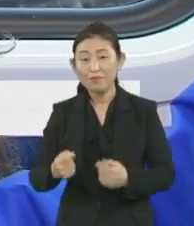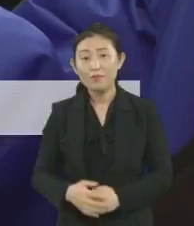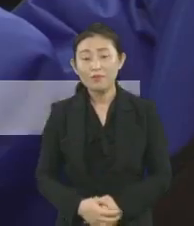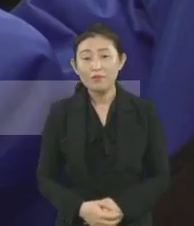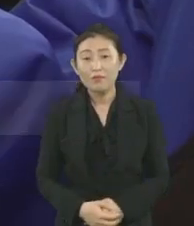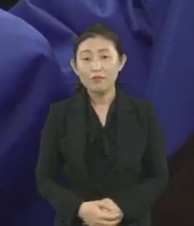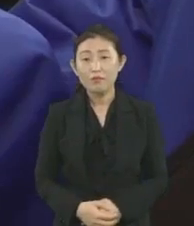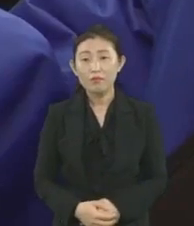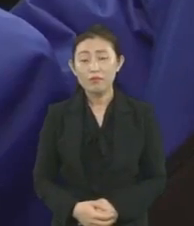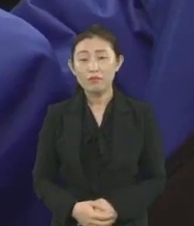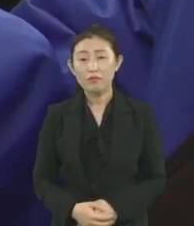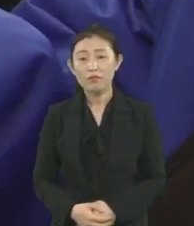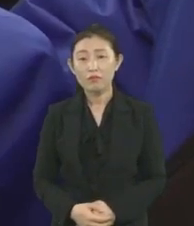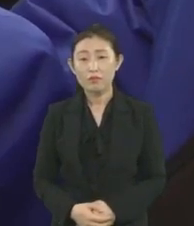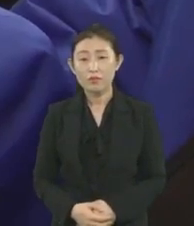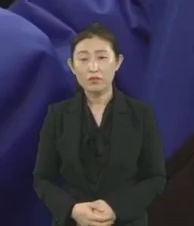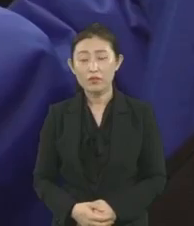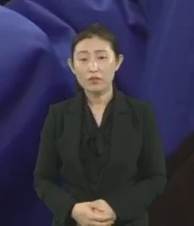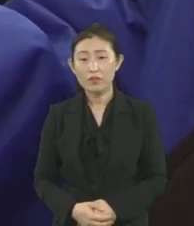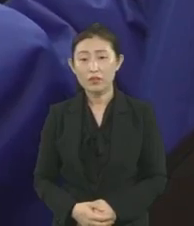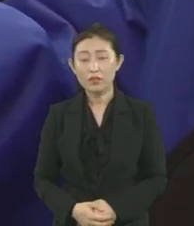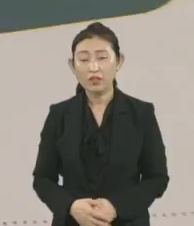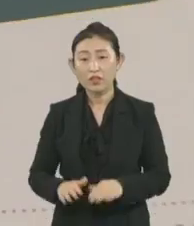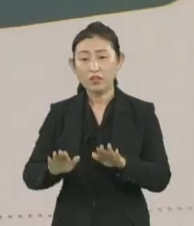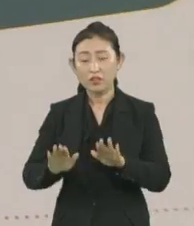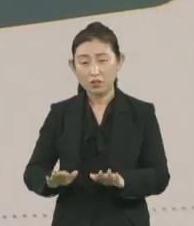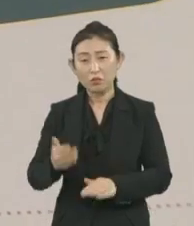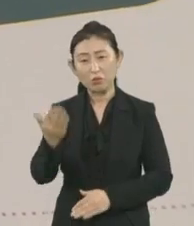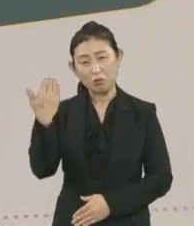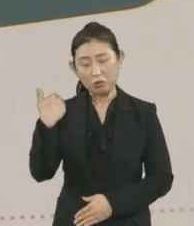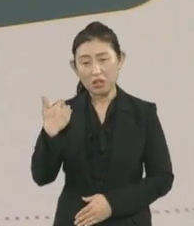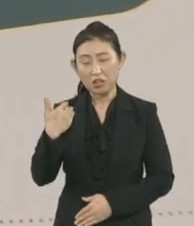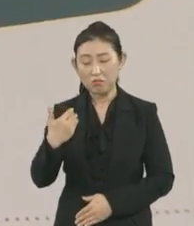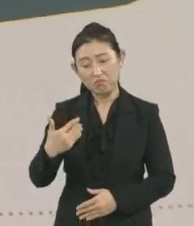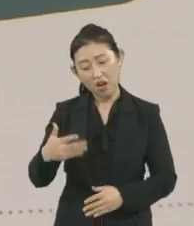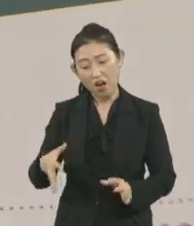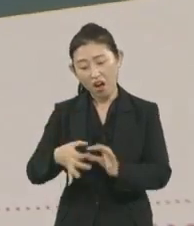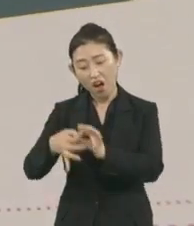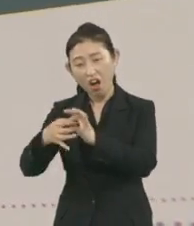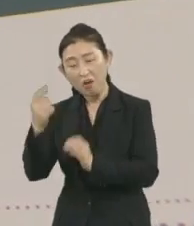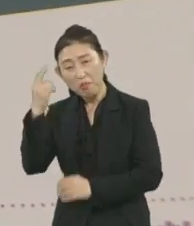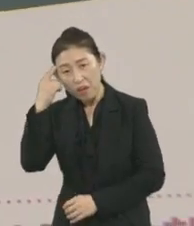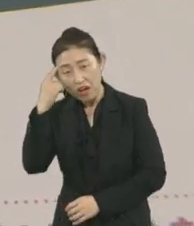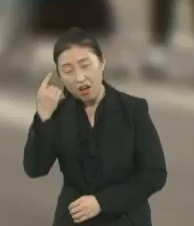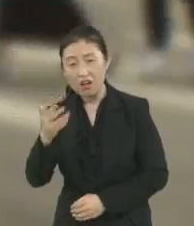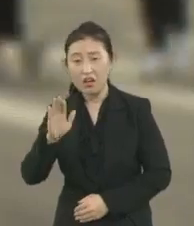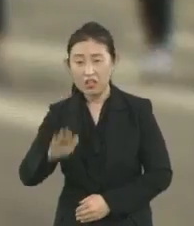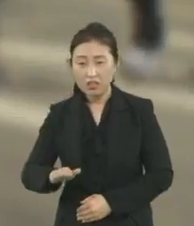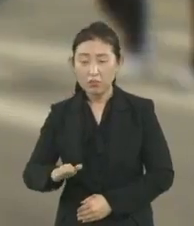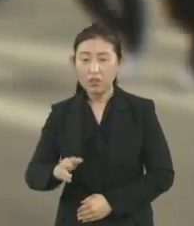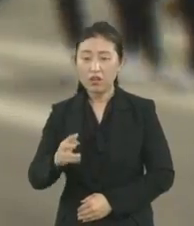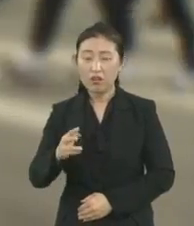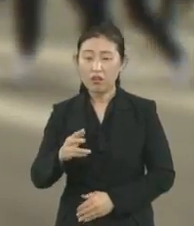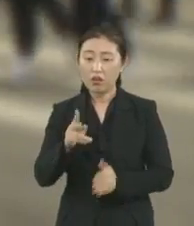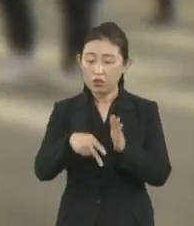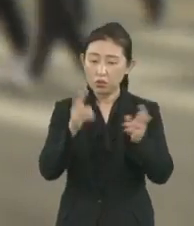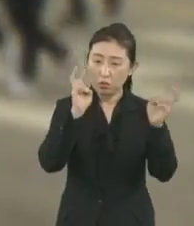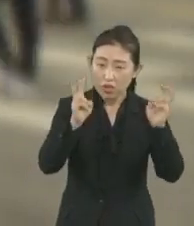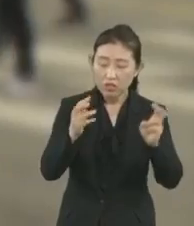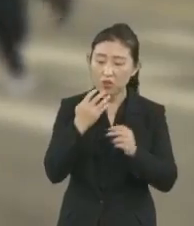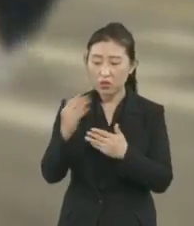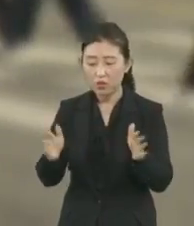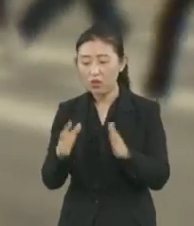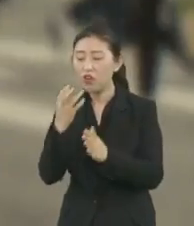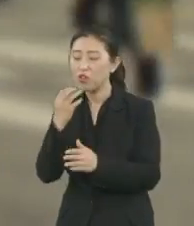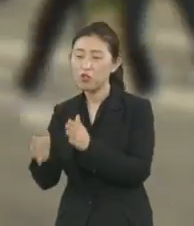같아요. 천안시는 지속적으로 환승 할인을 추진했지만 한국철도공사와 서울시, 경기도 등 여러 기관이 합의해야 하는